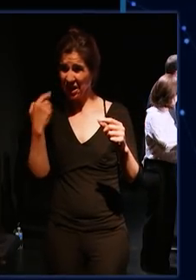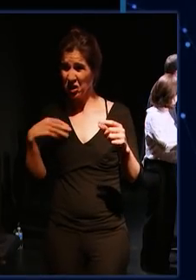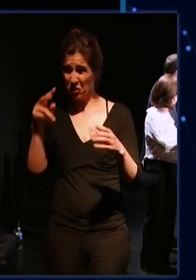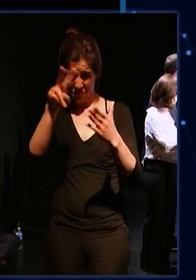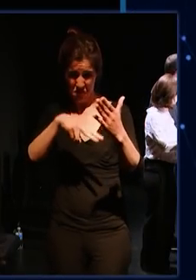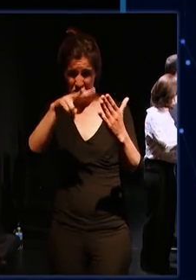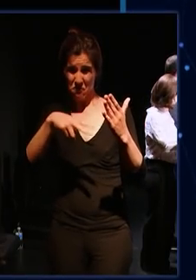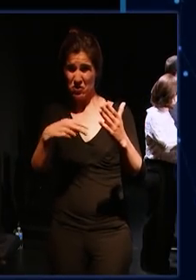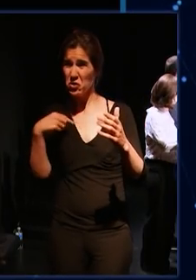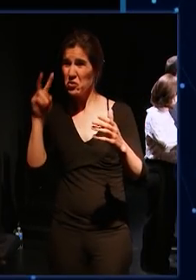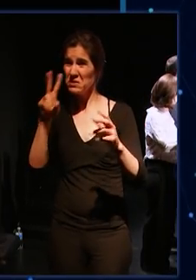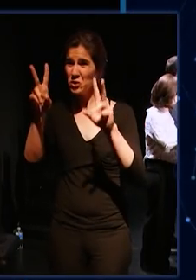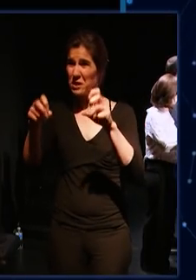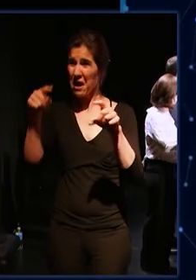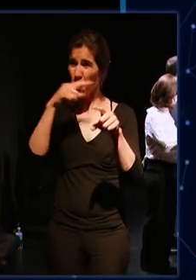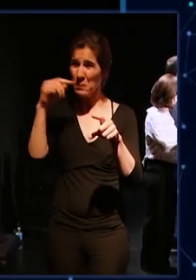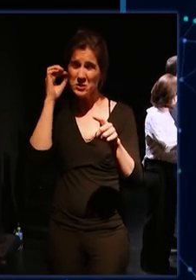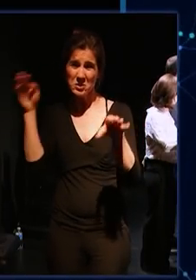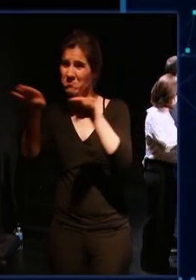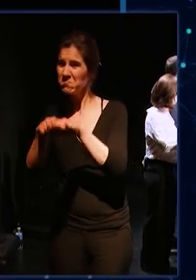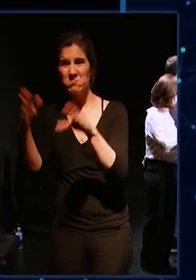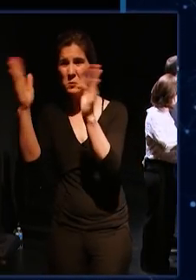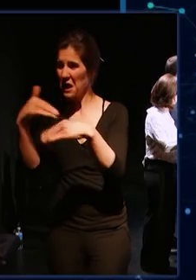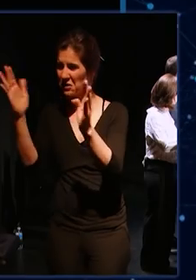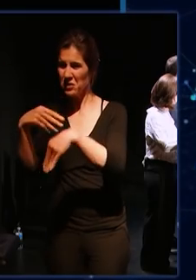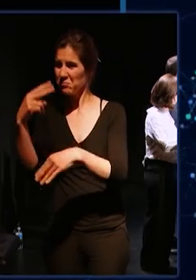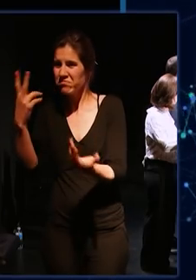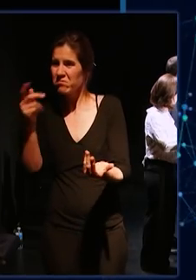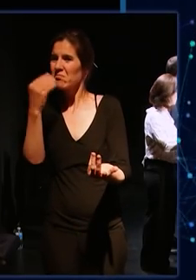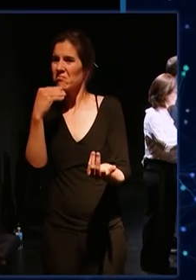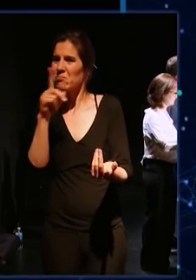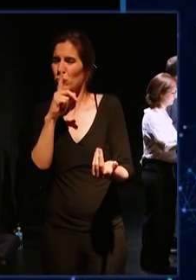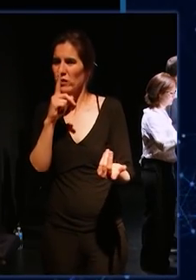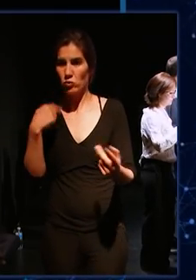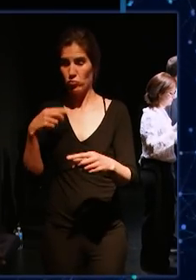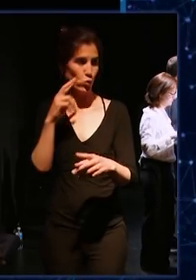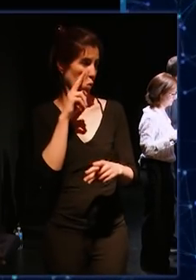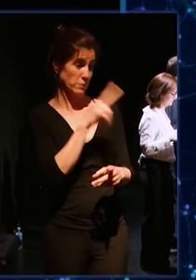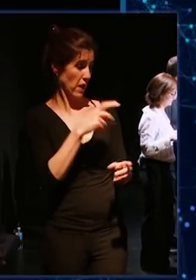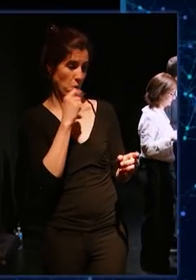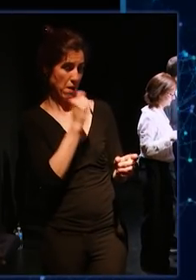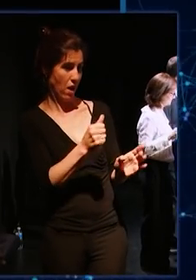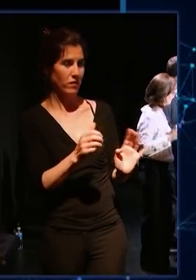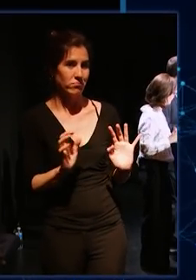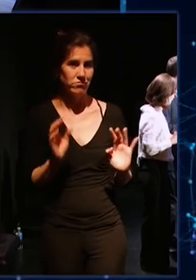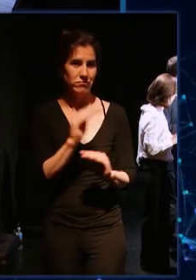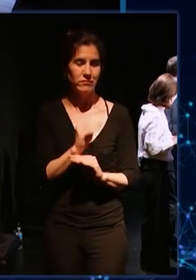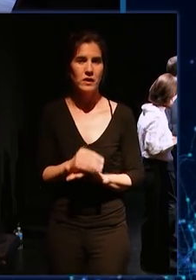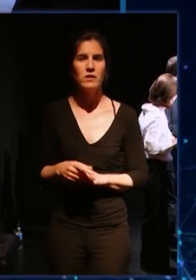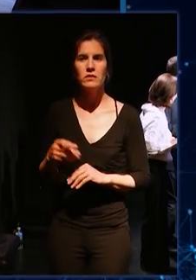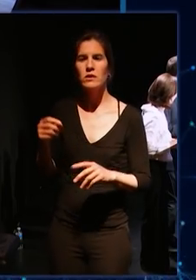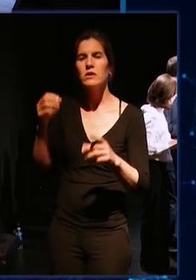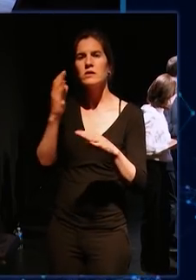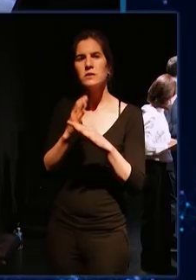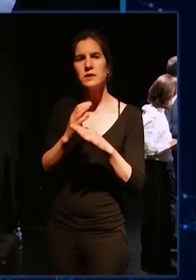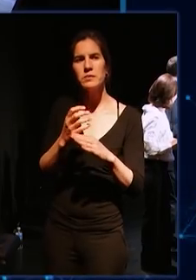que el programa de Coeduca el vulgueu portar en l'àmbit de l'esport. Pel que fa a la... Sempre hem dit que l'horari no lectiu és un